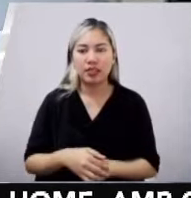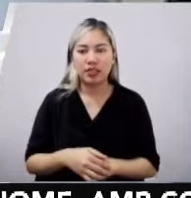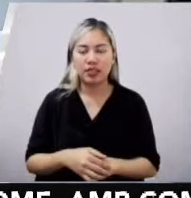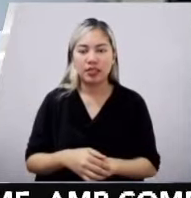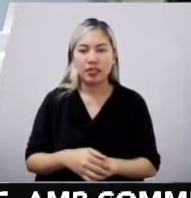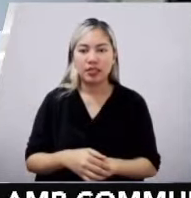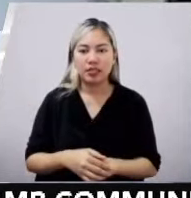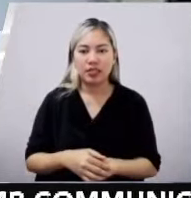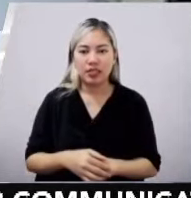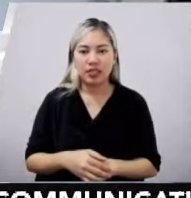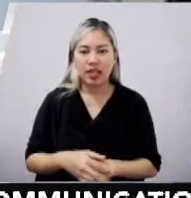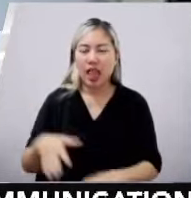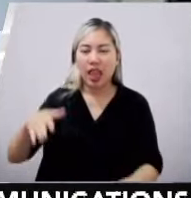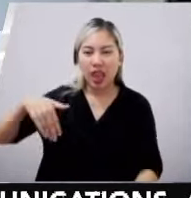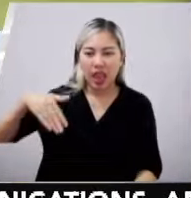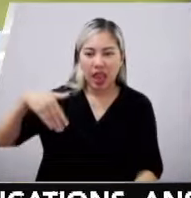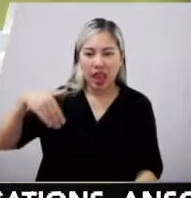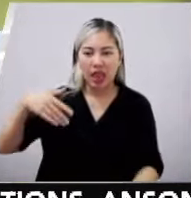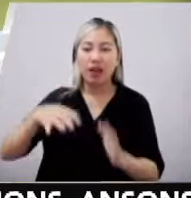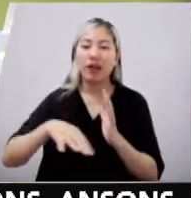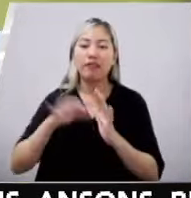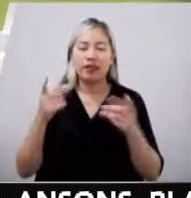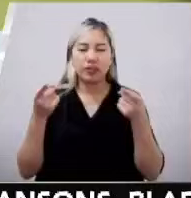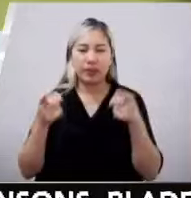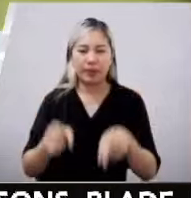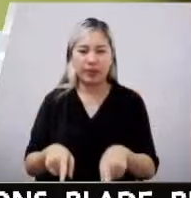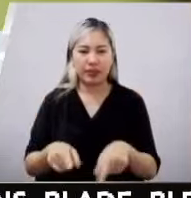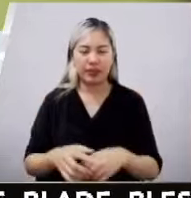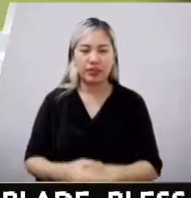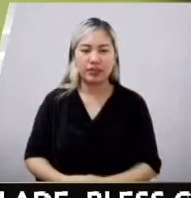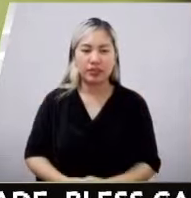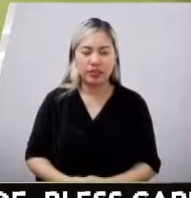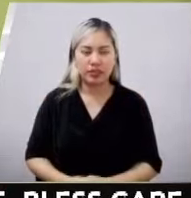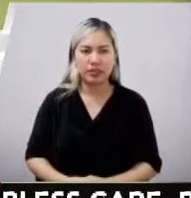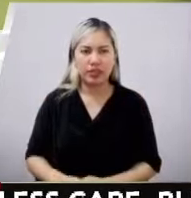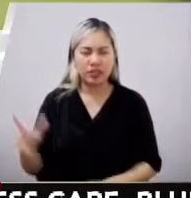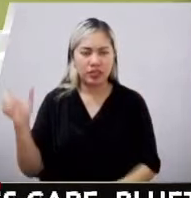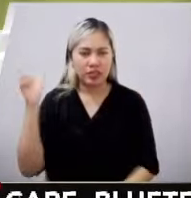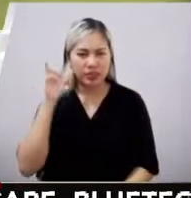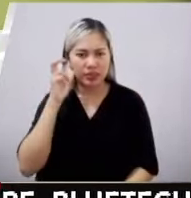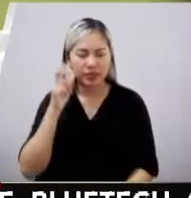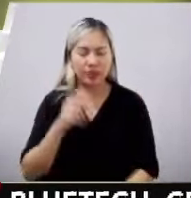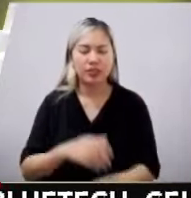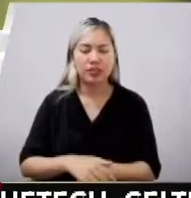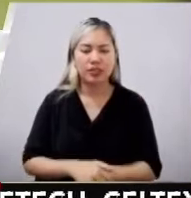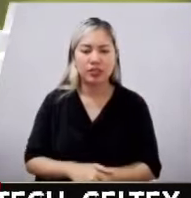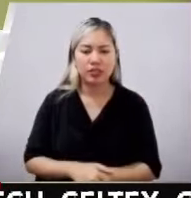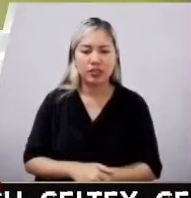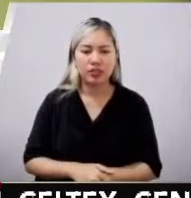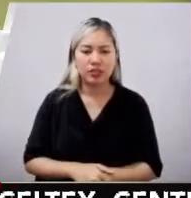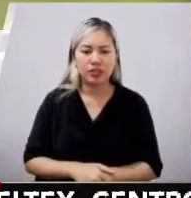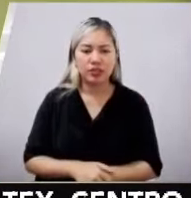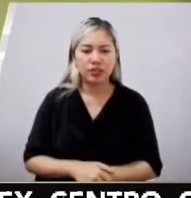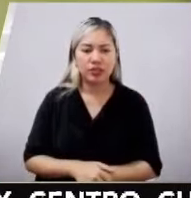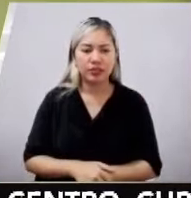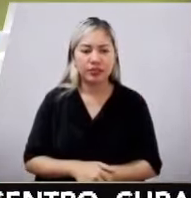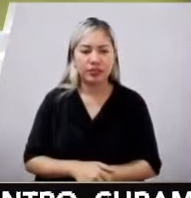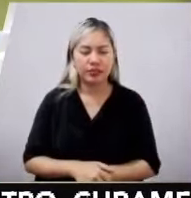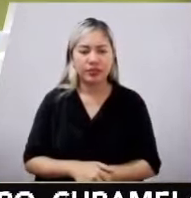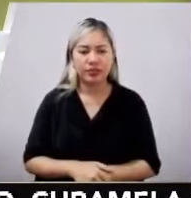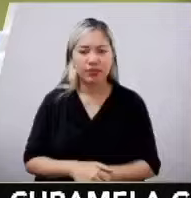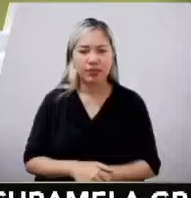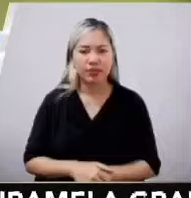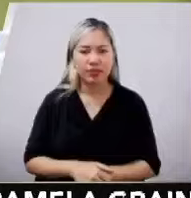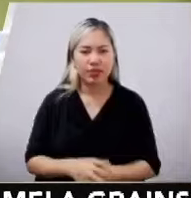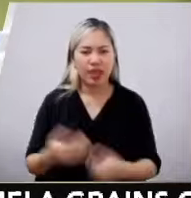ng tindahan ang insidente. Narinig na lang ng kasamahan namin na tumunog yung parang may gumanon